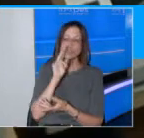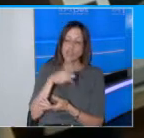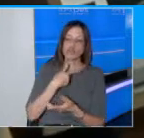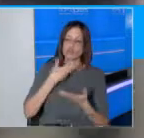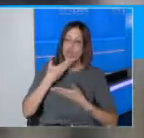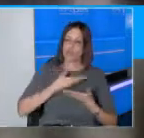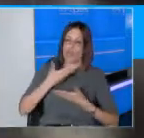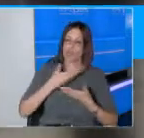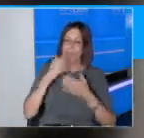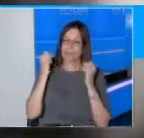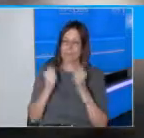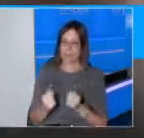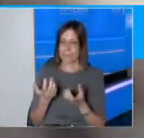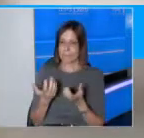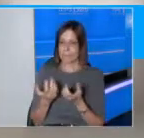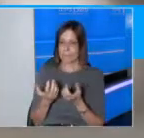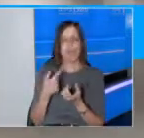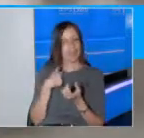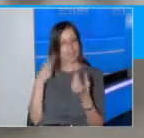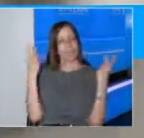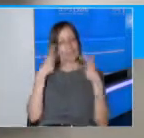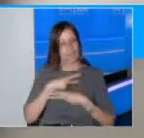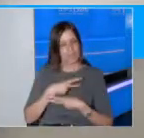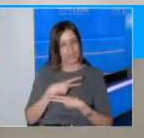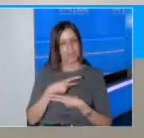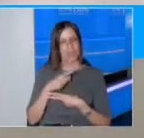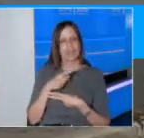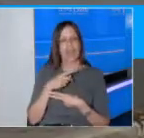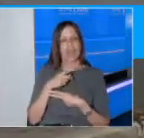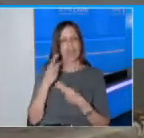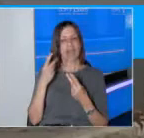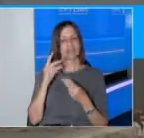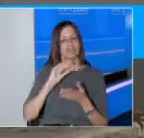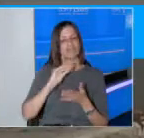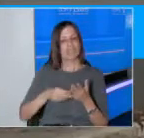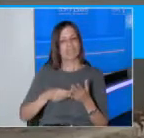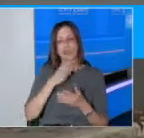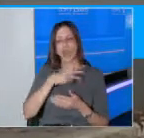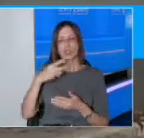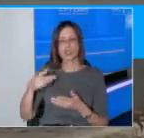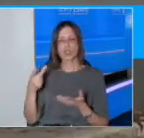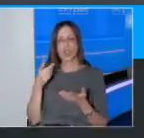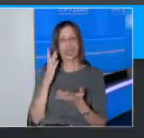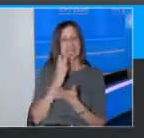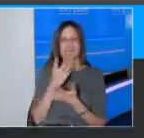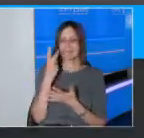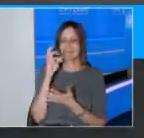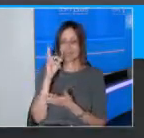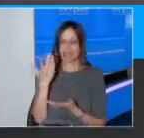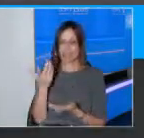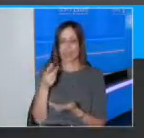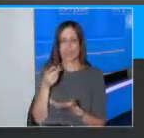שיתופי פעולה ביטחוניים. אני מבינה שאוסלו זה מין קרדום לחפור בו, ש 20 שנה הם